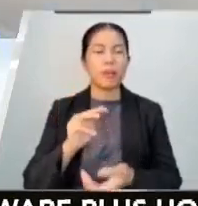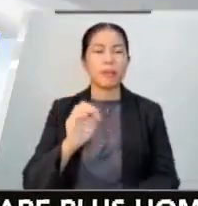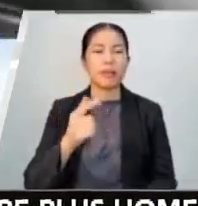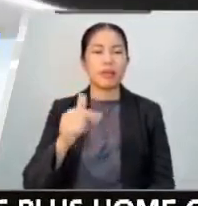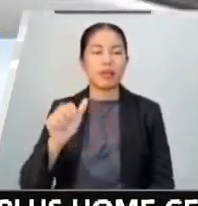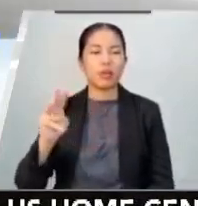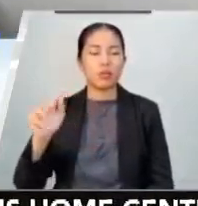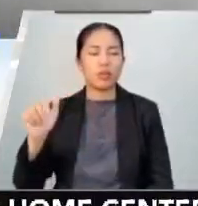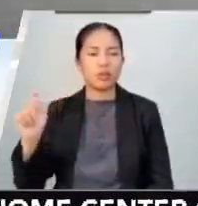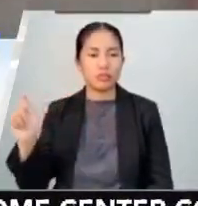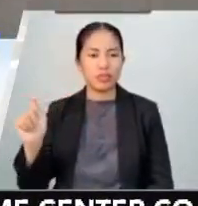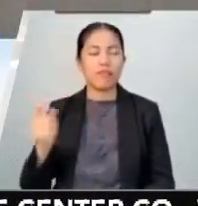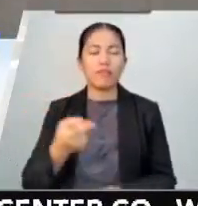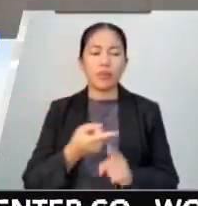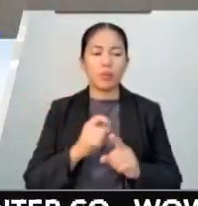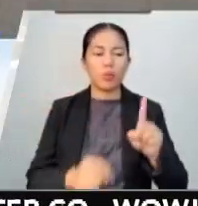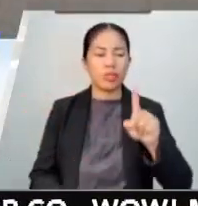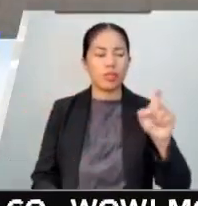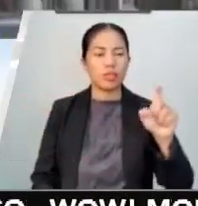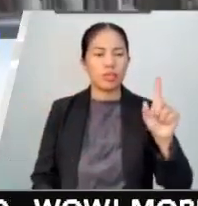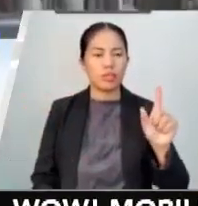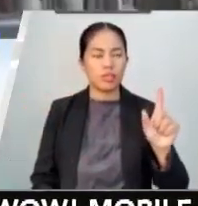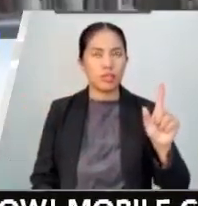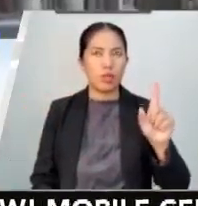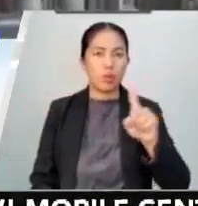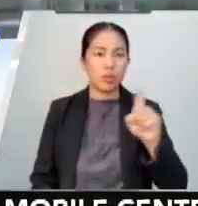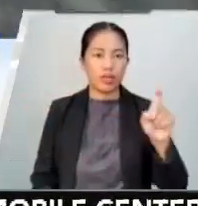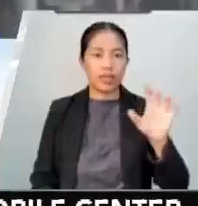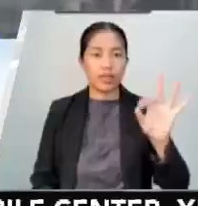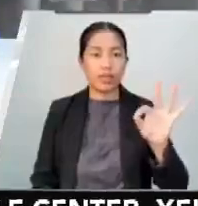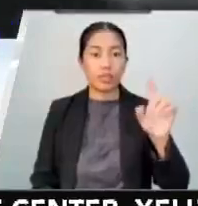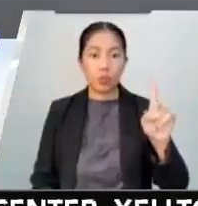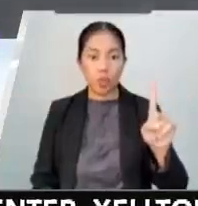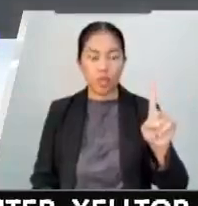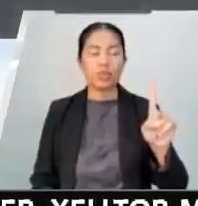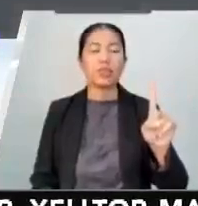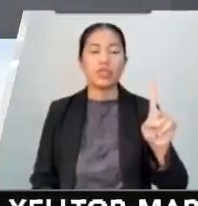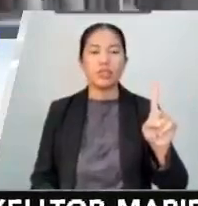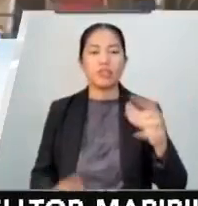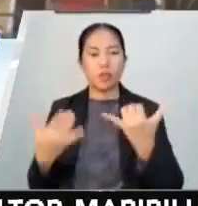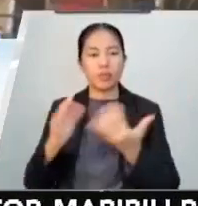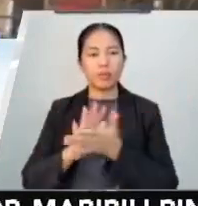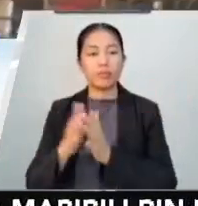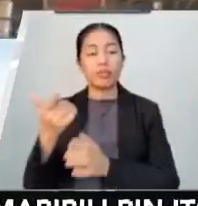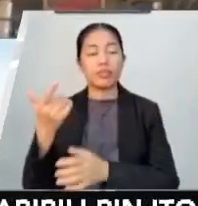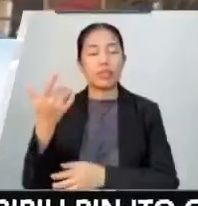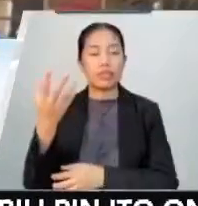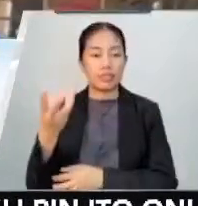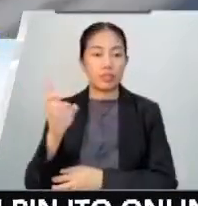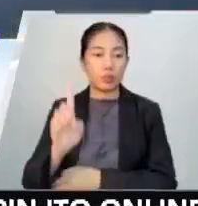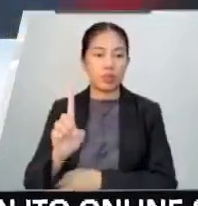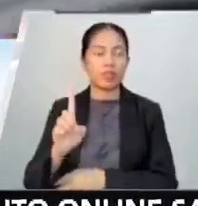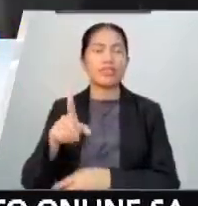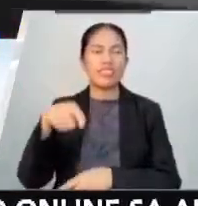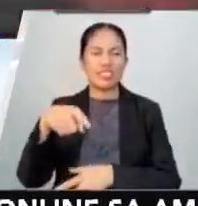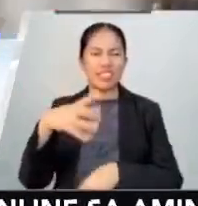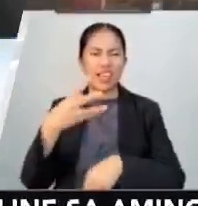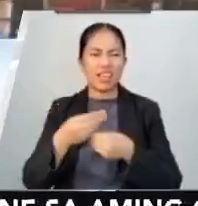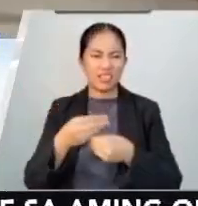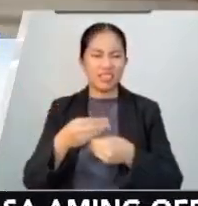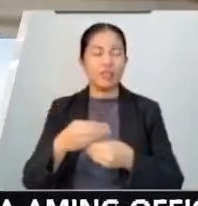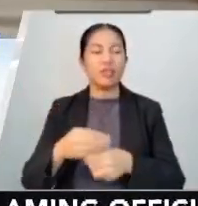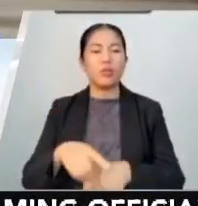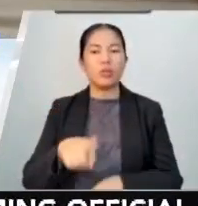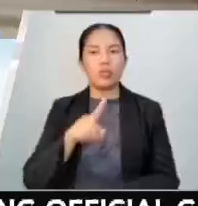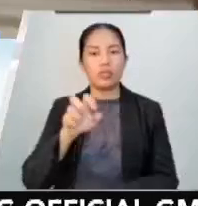sa 191.7 na load kaninang 6 a.m. na advisory. Kailangan ng dagdag na 135 megawatts para ma-stabilize